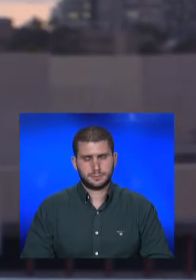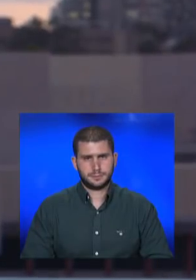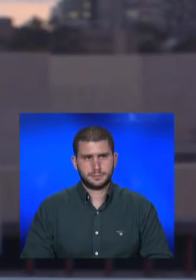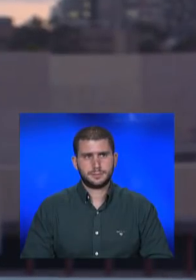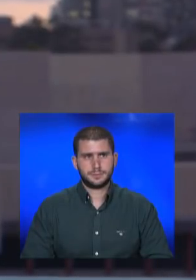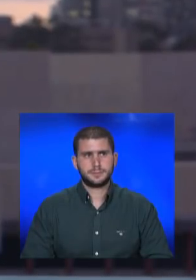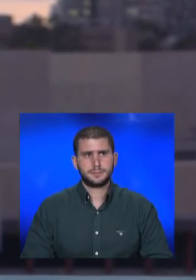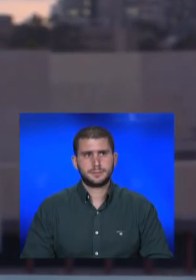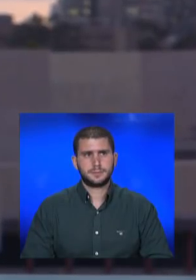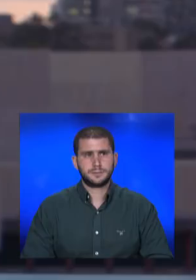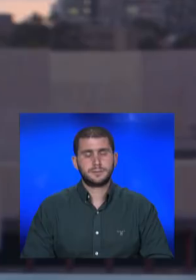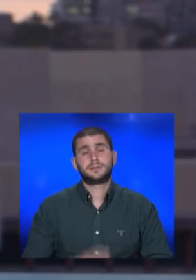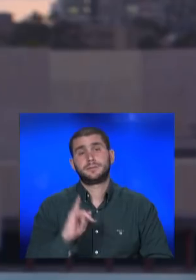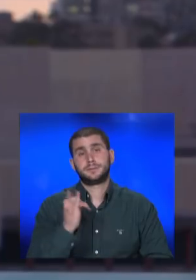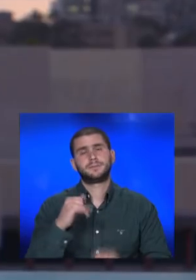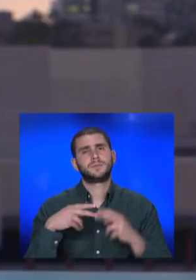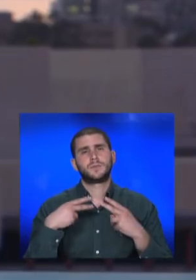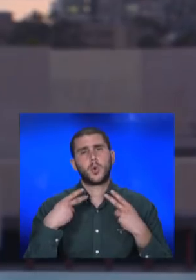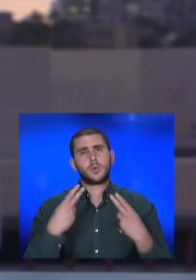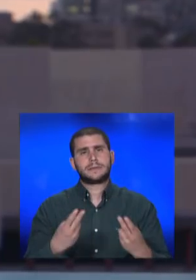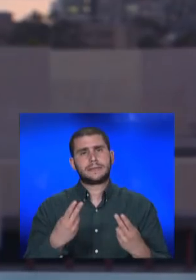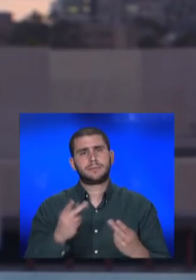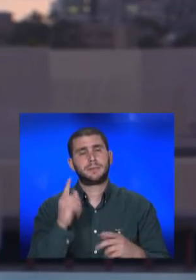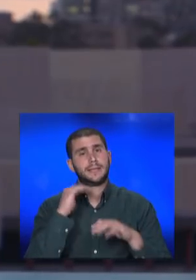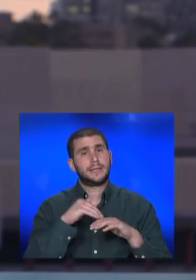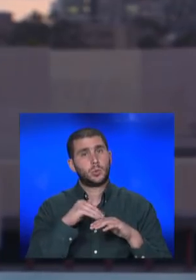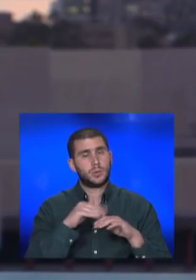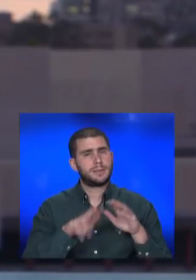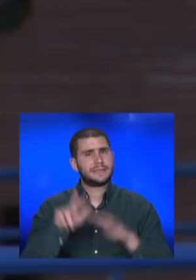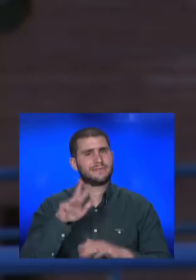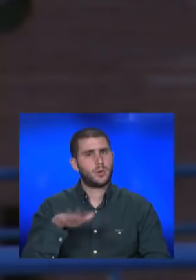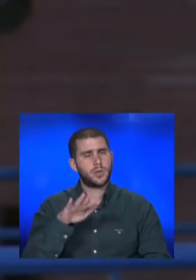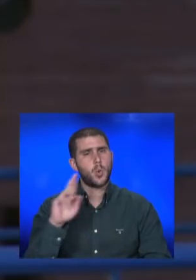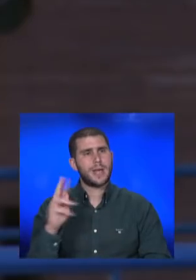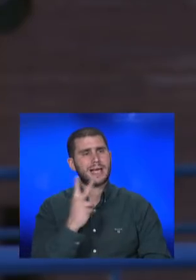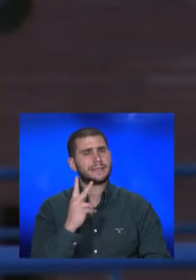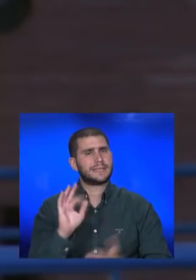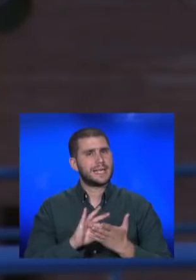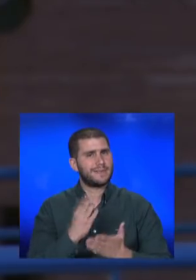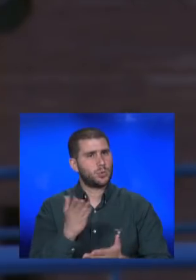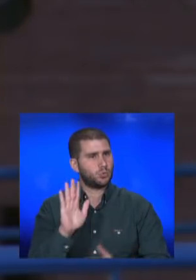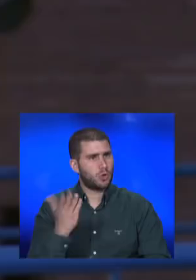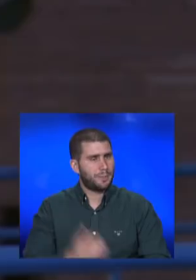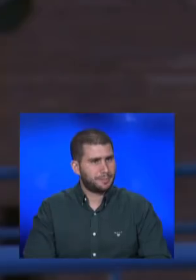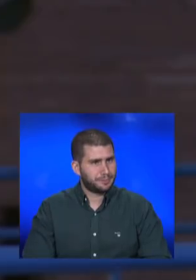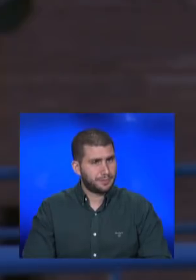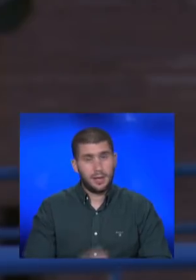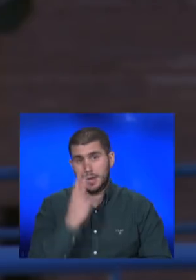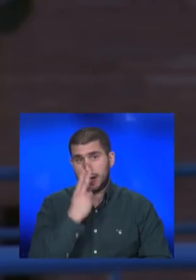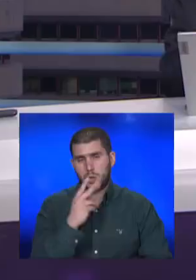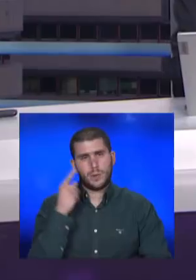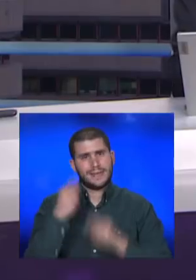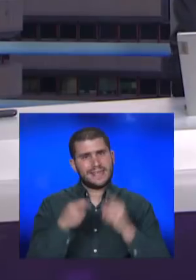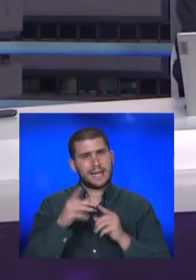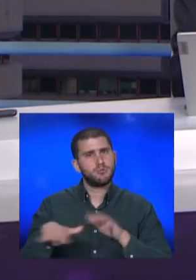כן, אנחנו חוזרים הישר לעדכונים מהחזית הצפונית. רועי קייס, כתבנו, שלום. שלום, אסף. ראינו ירי היום משטח לבנון